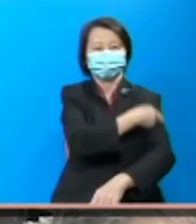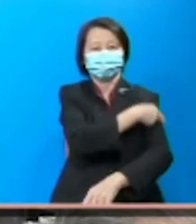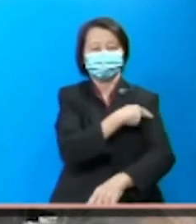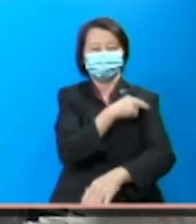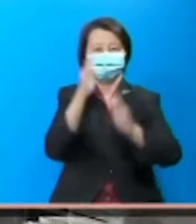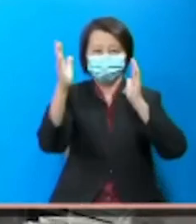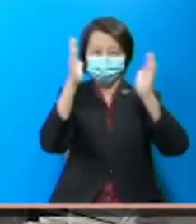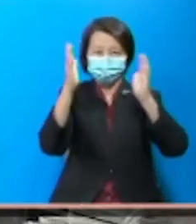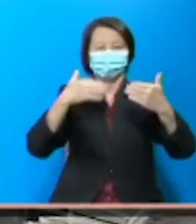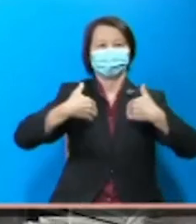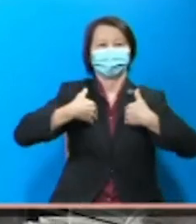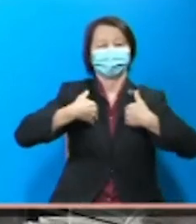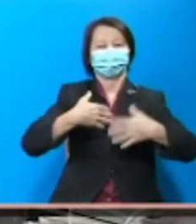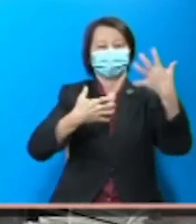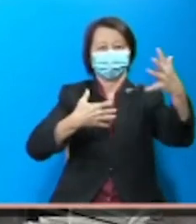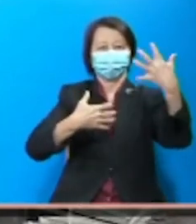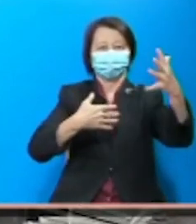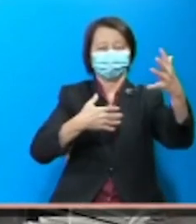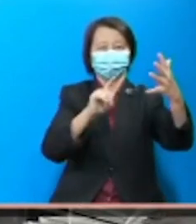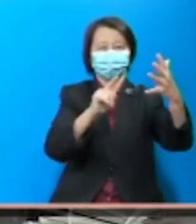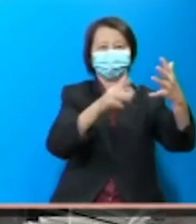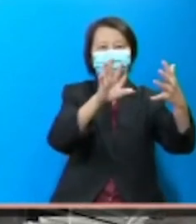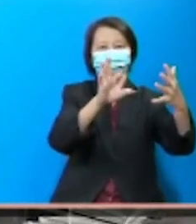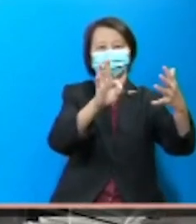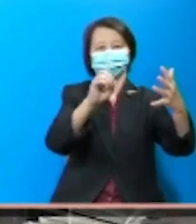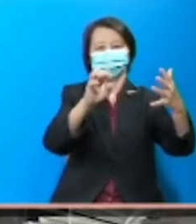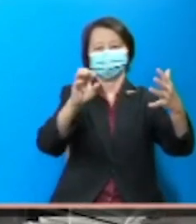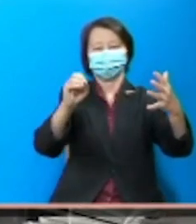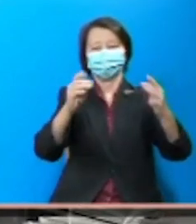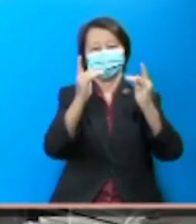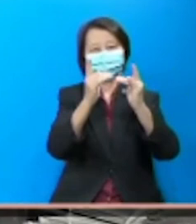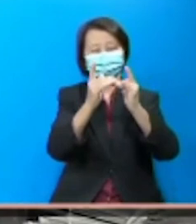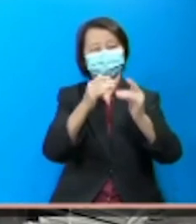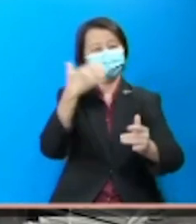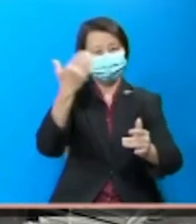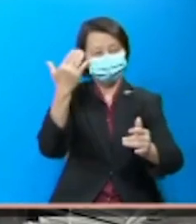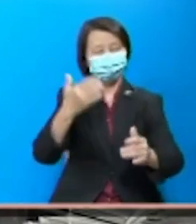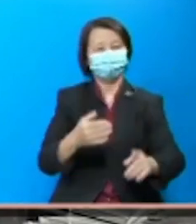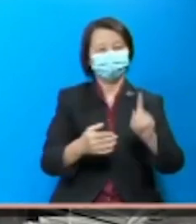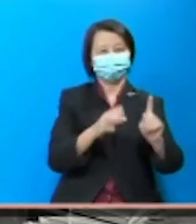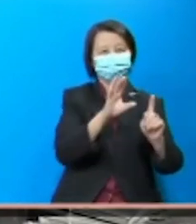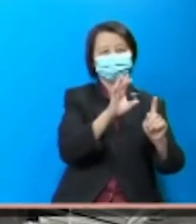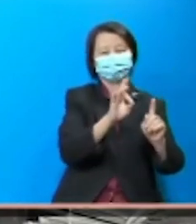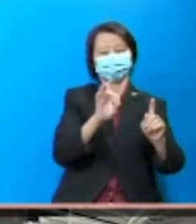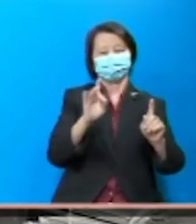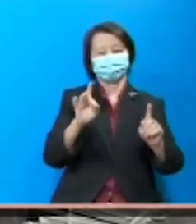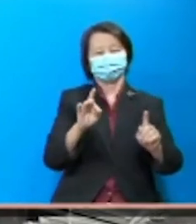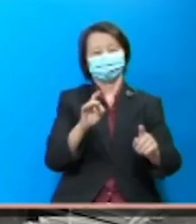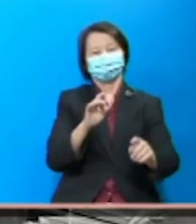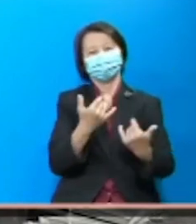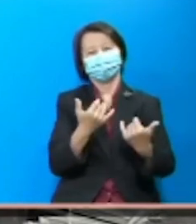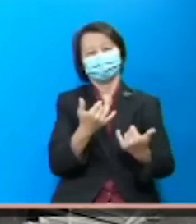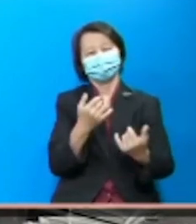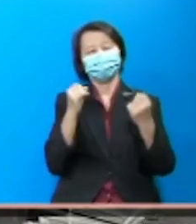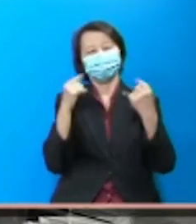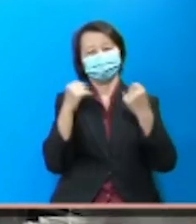diselenggarakan adalah sebanyak 15090 fetil awam dan 1028 swasta yaitu